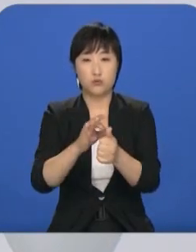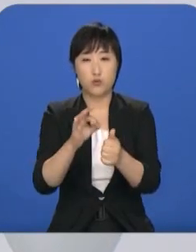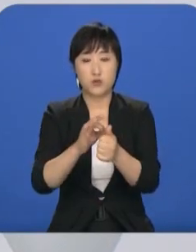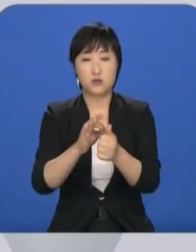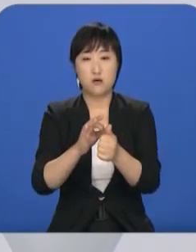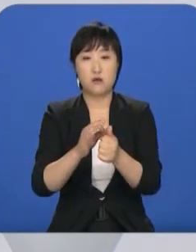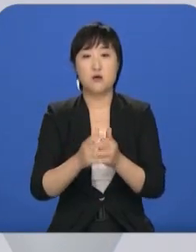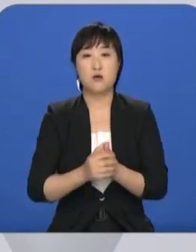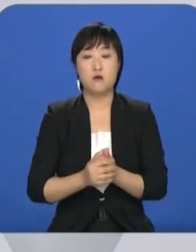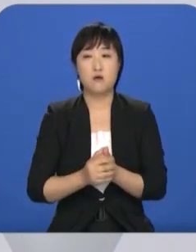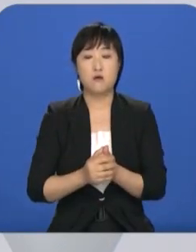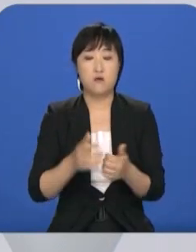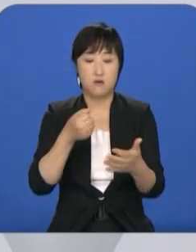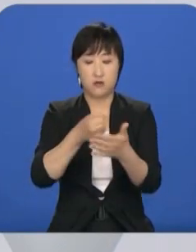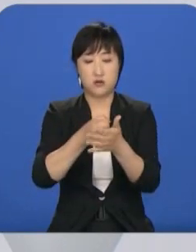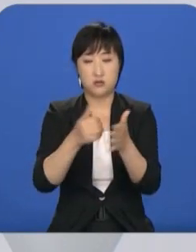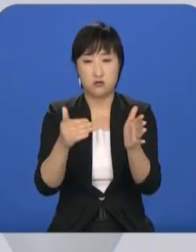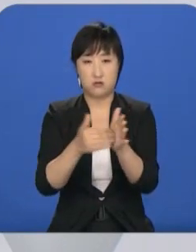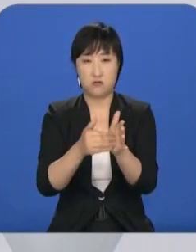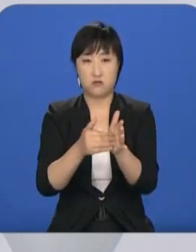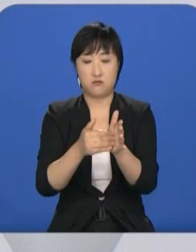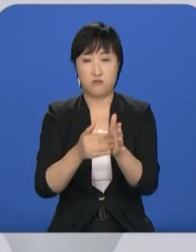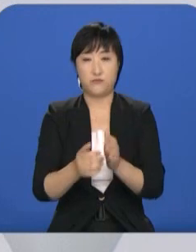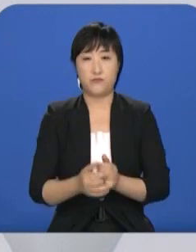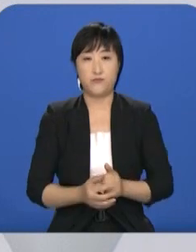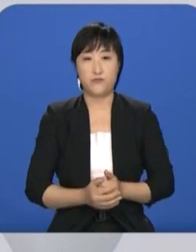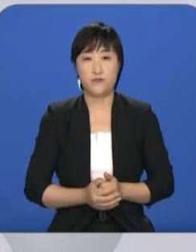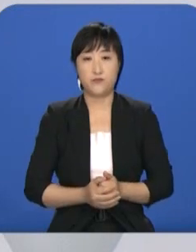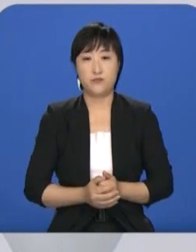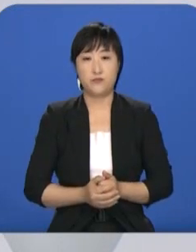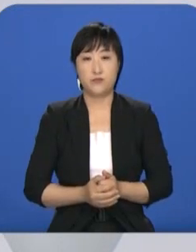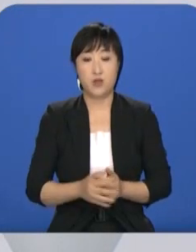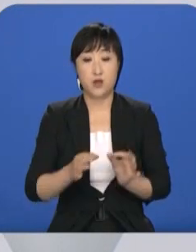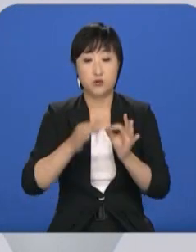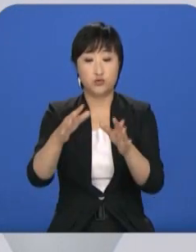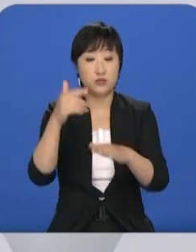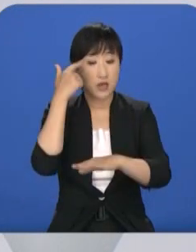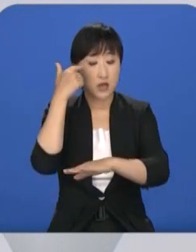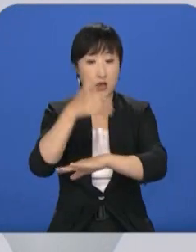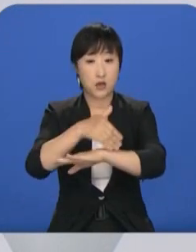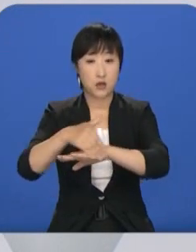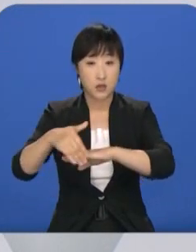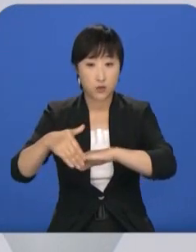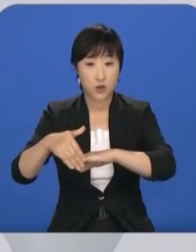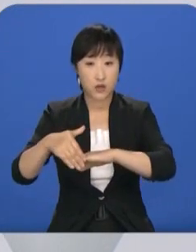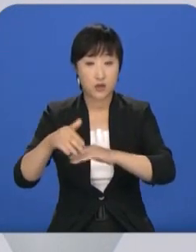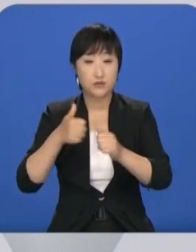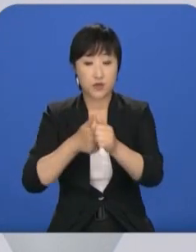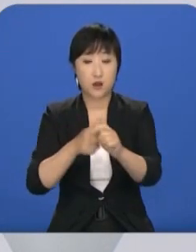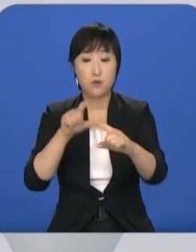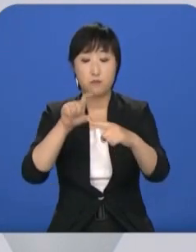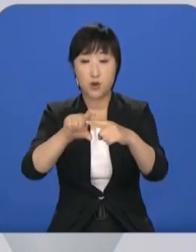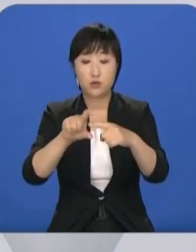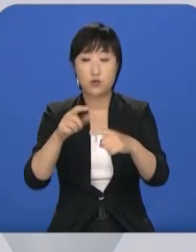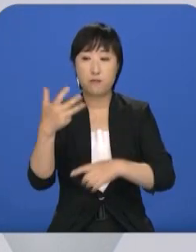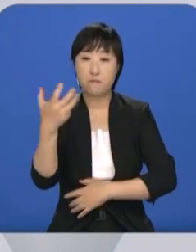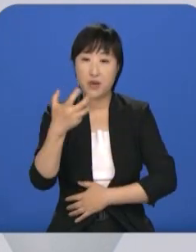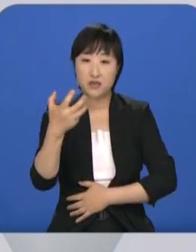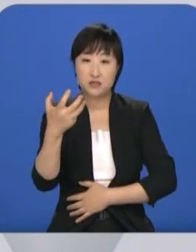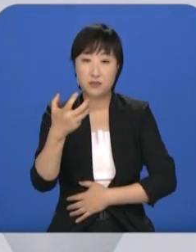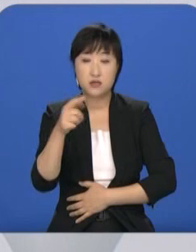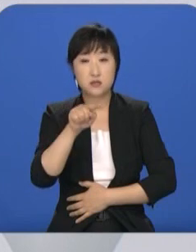국고 패키지 형태로 지원하기로 결정을 했습니다. 투자 계획에 따라서 평균